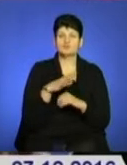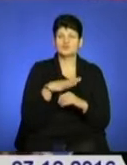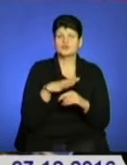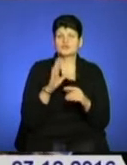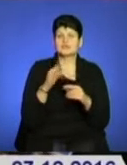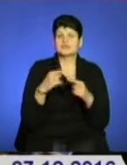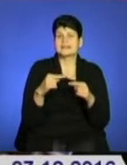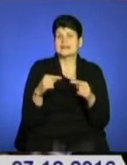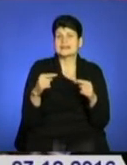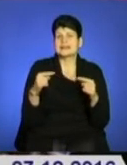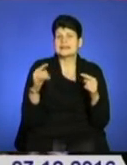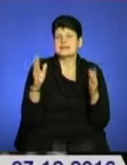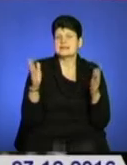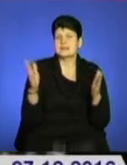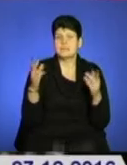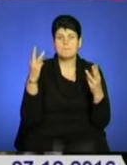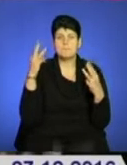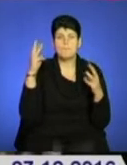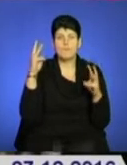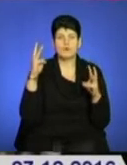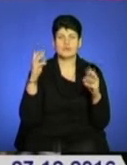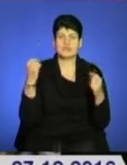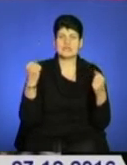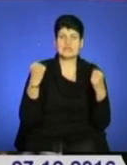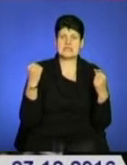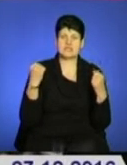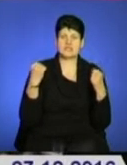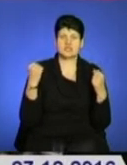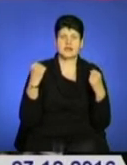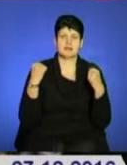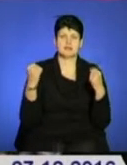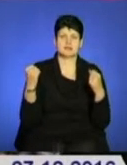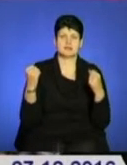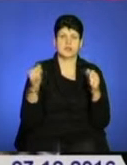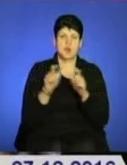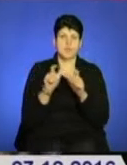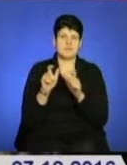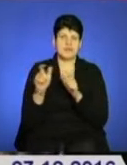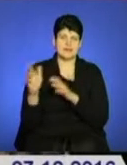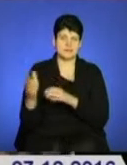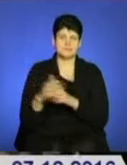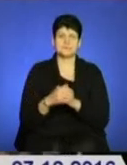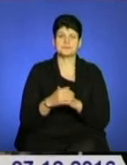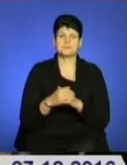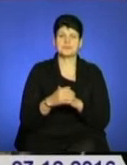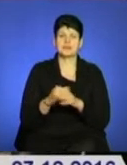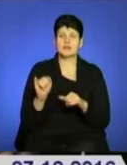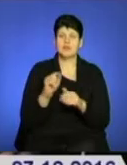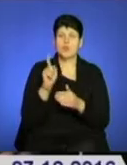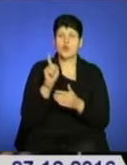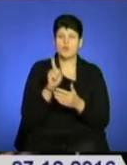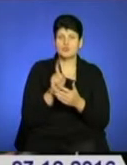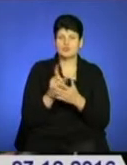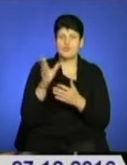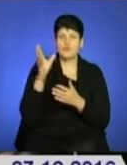і модні тепер тренажерні об'єкти. І обов'язково вважаємо,